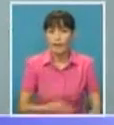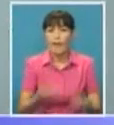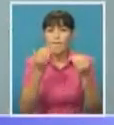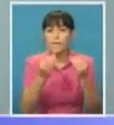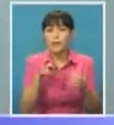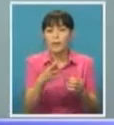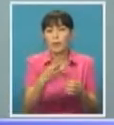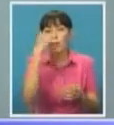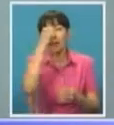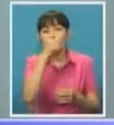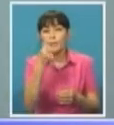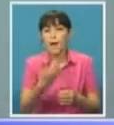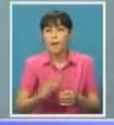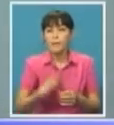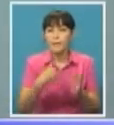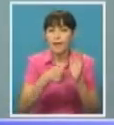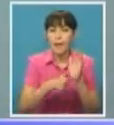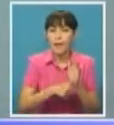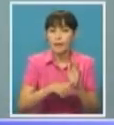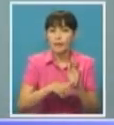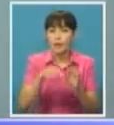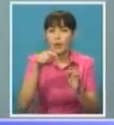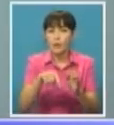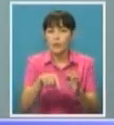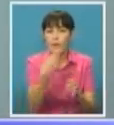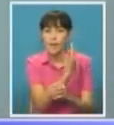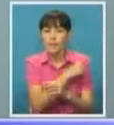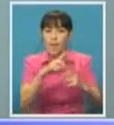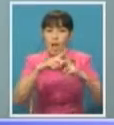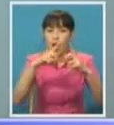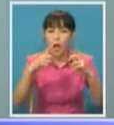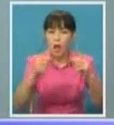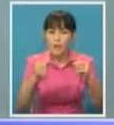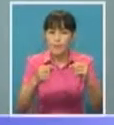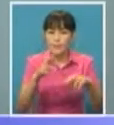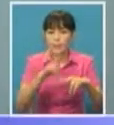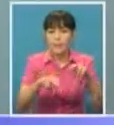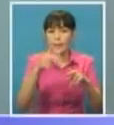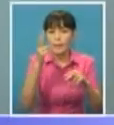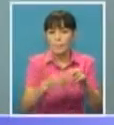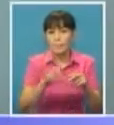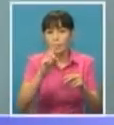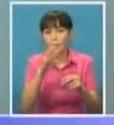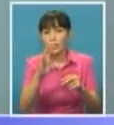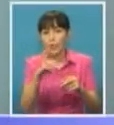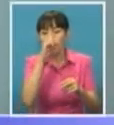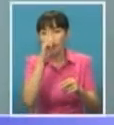Биылғы 2014 жылға бізде 6 осындай фаб ғимараты салынып бітті. Біреуі ноябрь